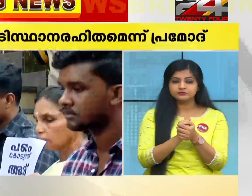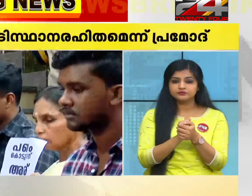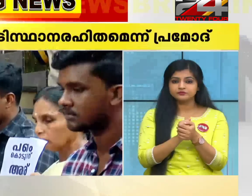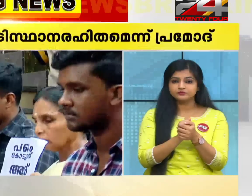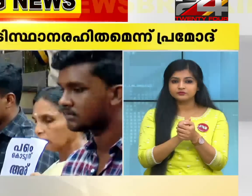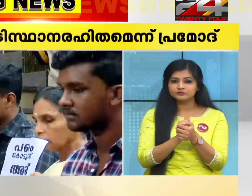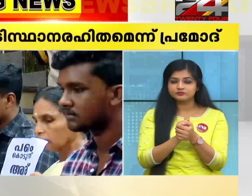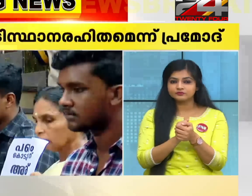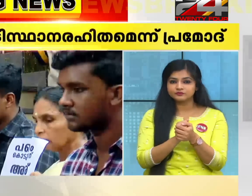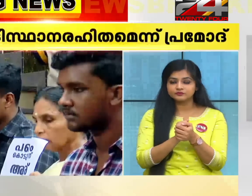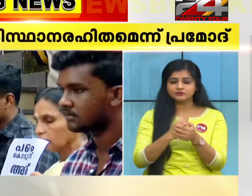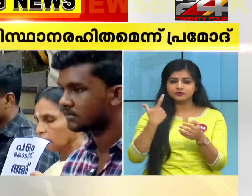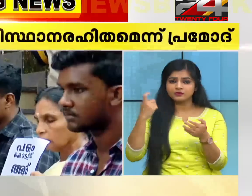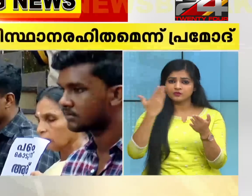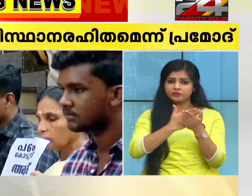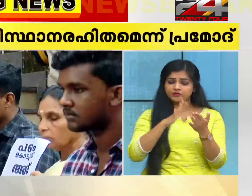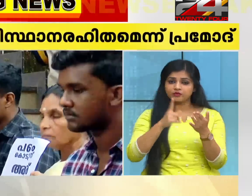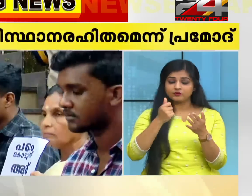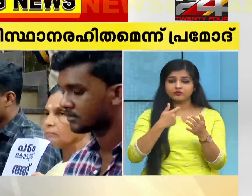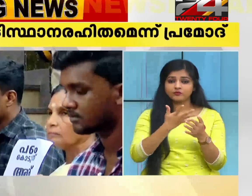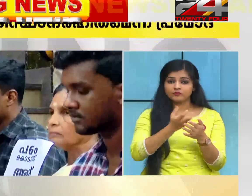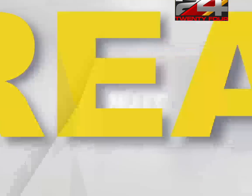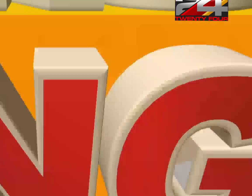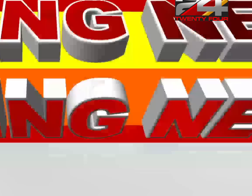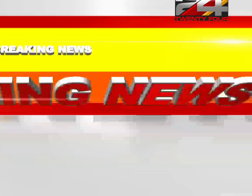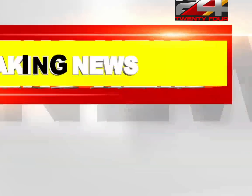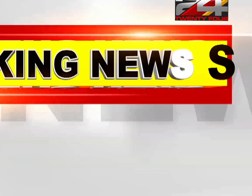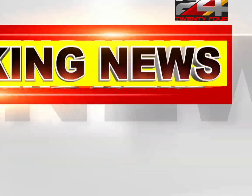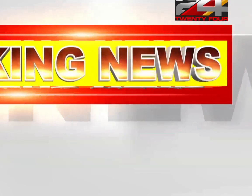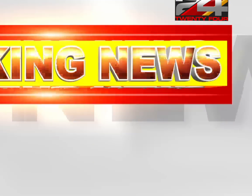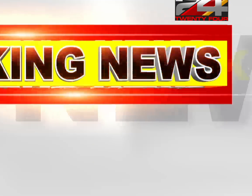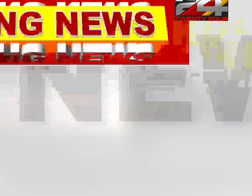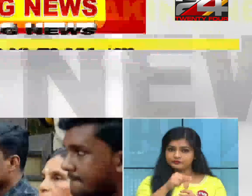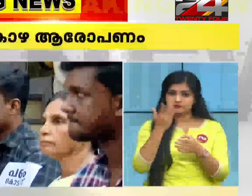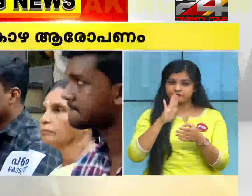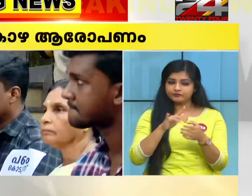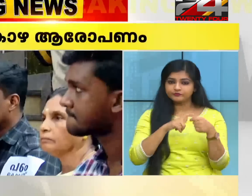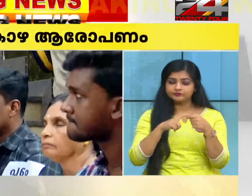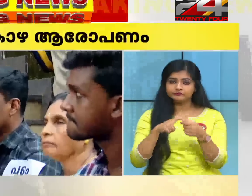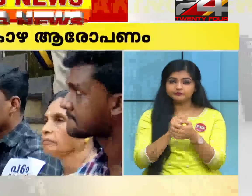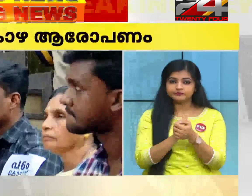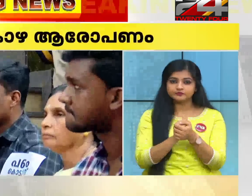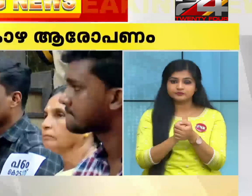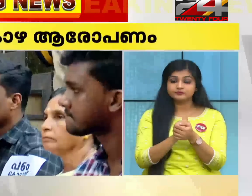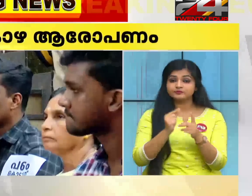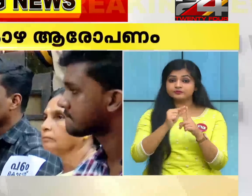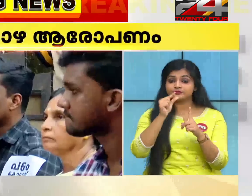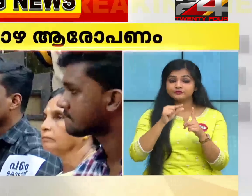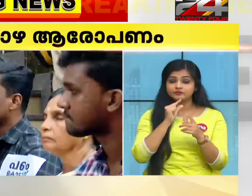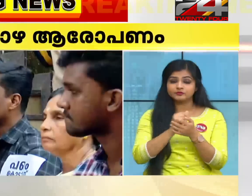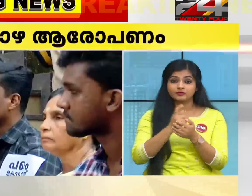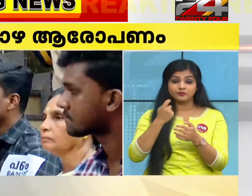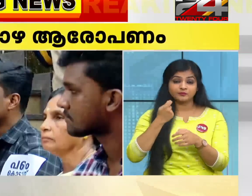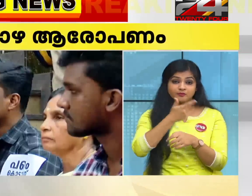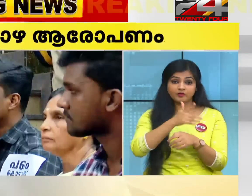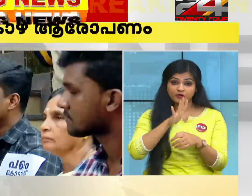ഇതിനടക്കം നിങ്ങൾ ഇങ്ങനെ വല്ലതും പരാതി കൊടുത്തിട്ടുണ്ടോ? ഞാൻ നിങ്ങളുടെ പൈസ മേടിച്ചിട്ടുണ്ടോ ചോദിച്ചിരുന്നോ ഈ സുഹൃത്തിനോട്? അതായത് ഈ പറയുന്ന പൈസ കൊടുത്തിട്ടുണ്ടോ